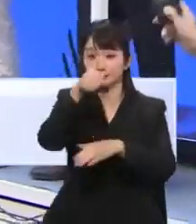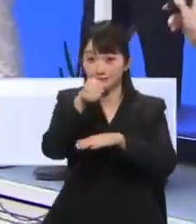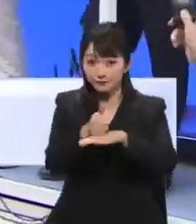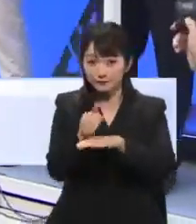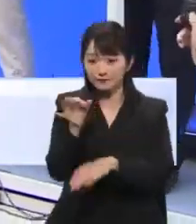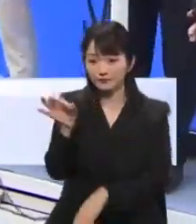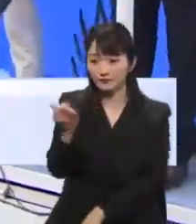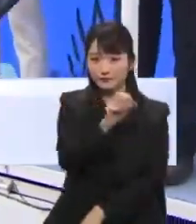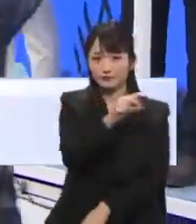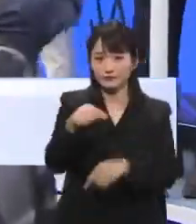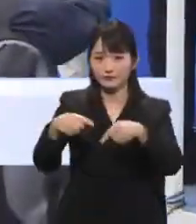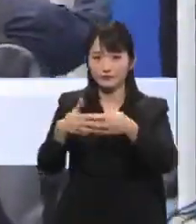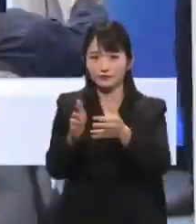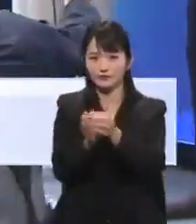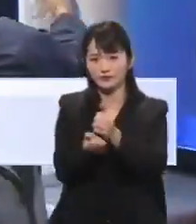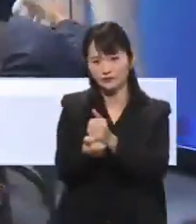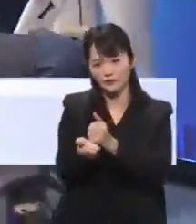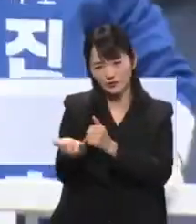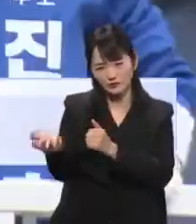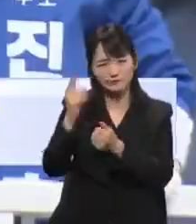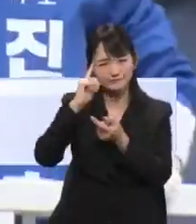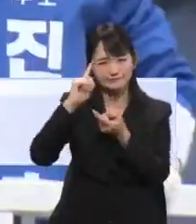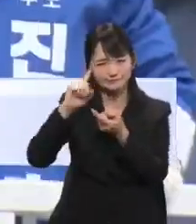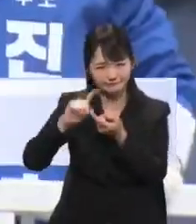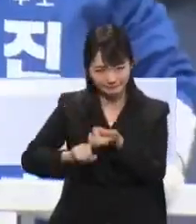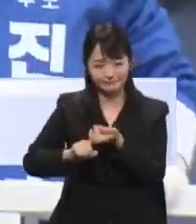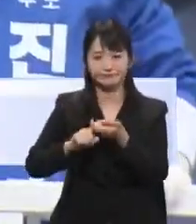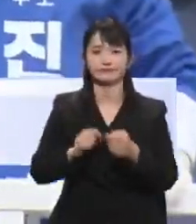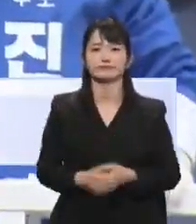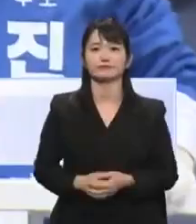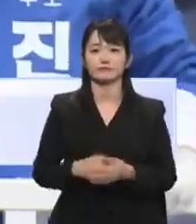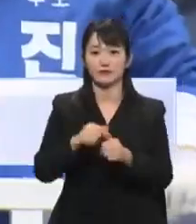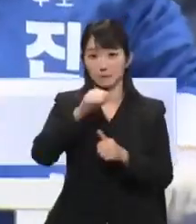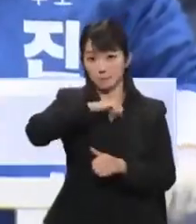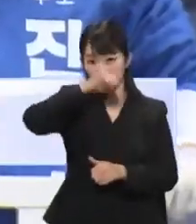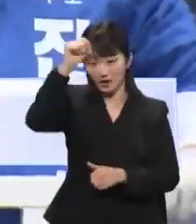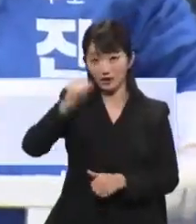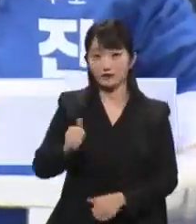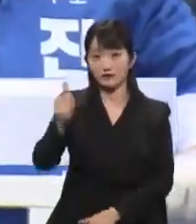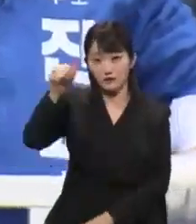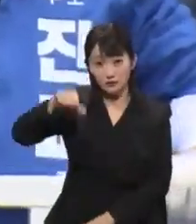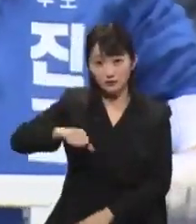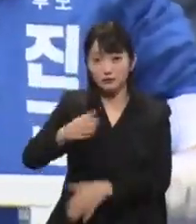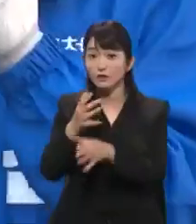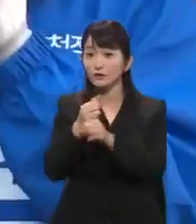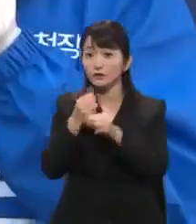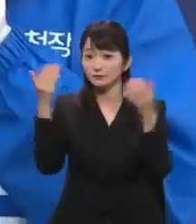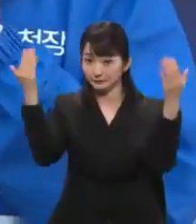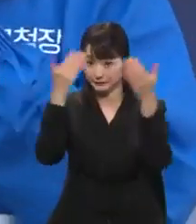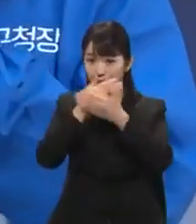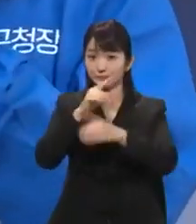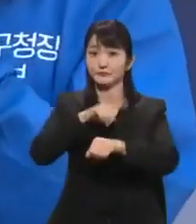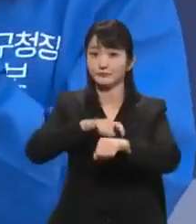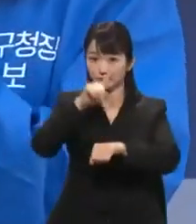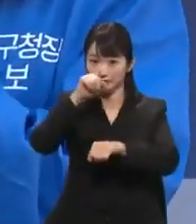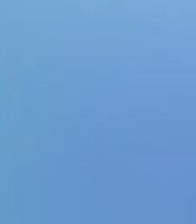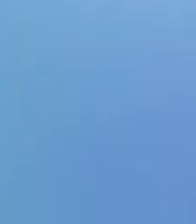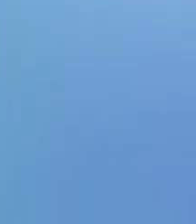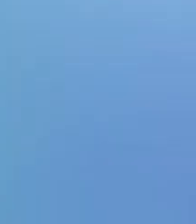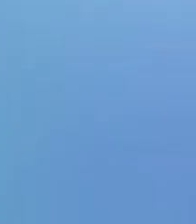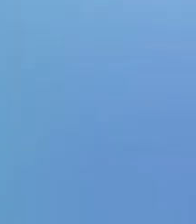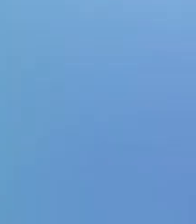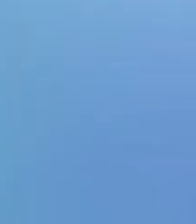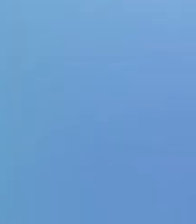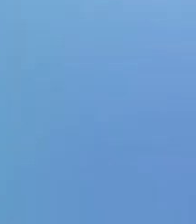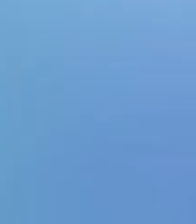여야 정치권에 미칠 파장에도 많은 관심이 모아집니다. 당선 윤곽은 밤 11시쯤 나올 걸로 전망됩니다.